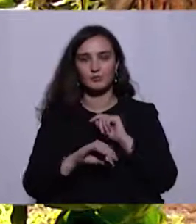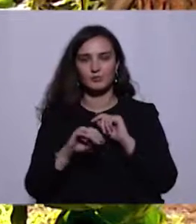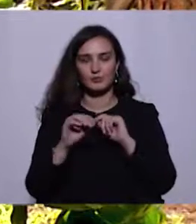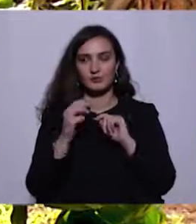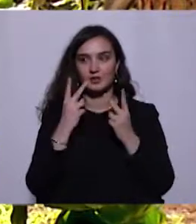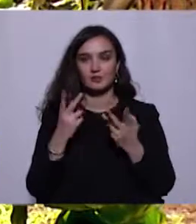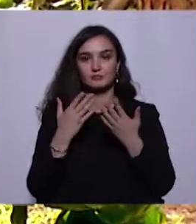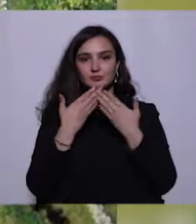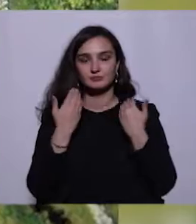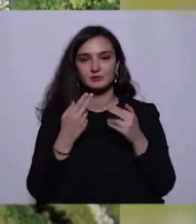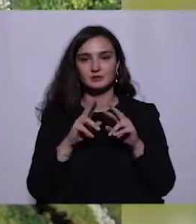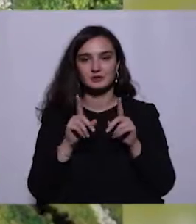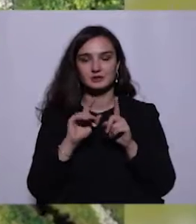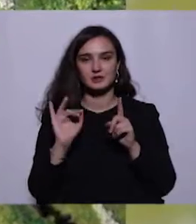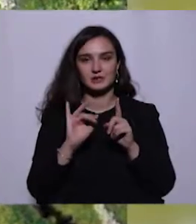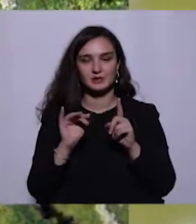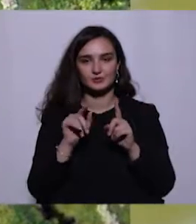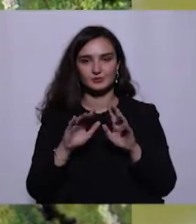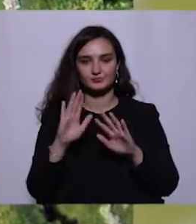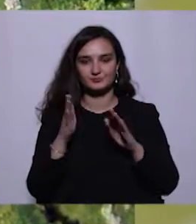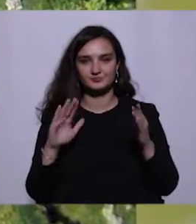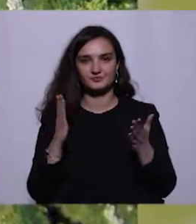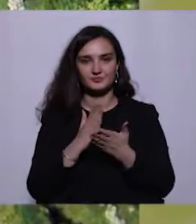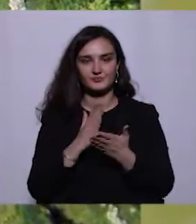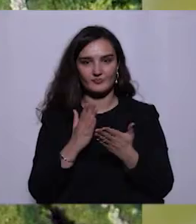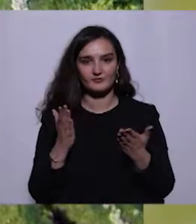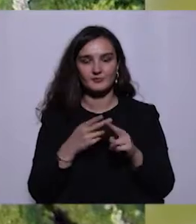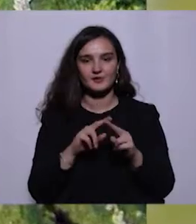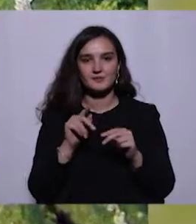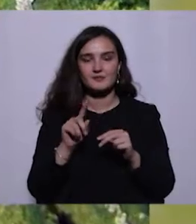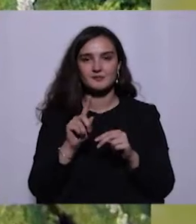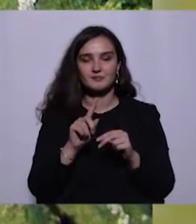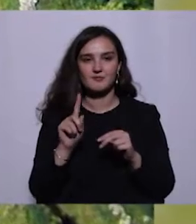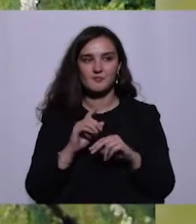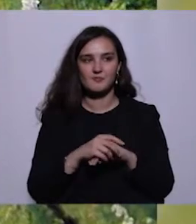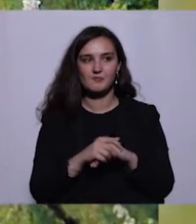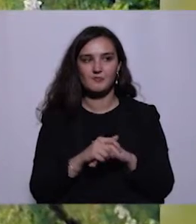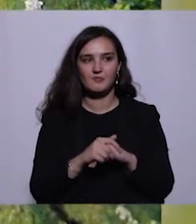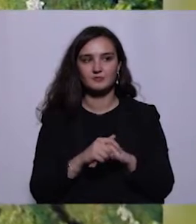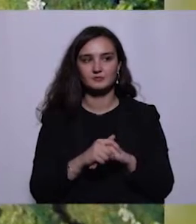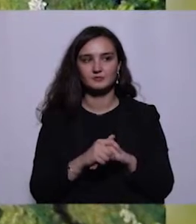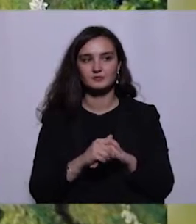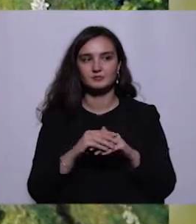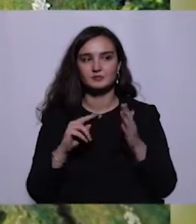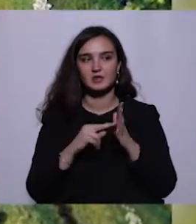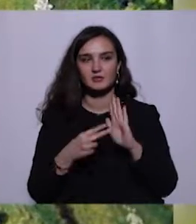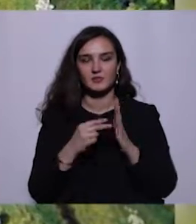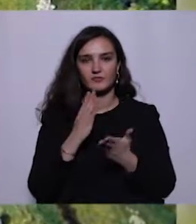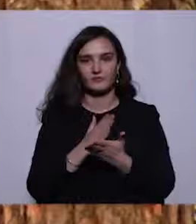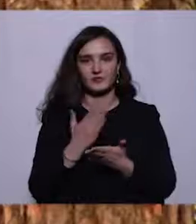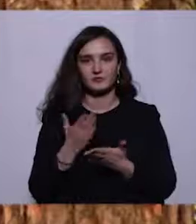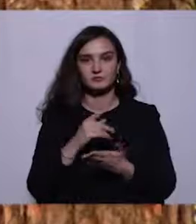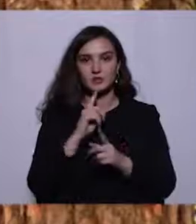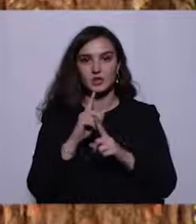არ უჩანს ხოლმე. აი ესეთ საინტერესო ზეთხედი გვაქვს, რომელიც გარკვეულ რაღაცა აი ესეთ გეგმას